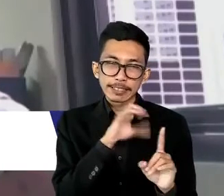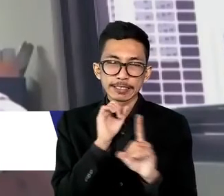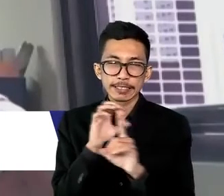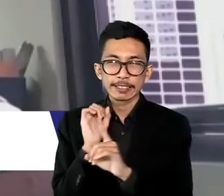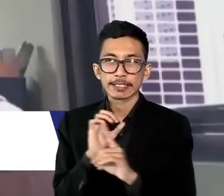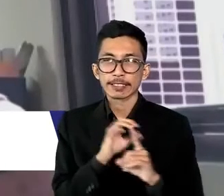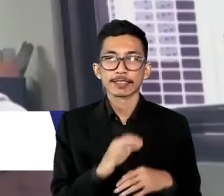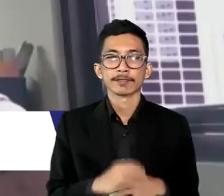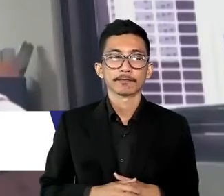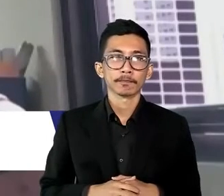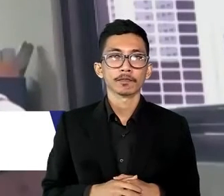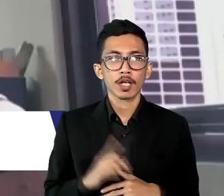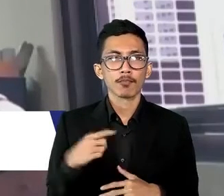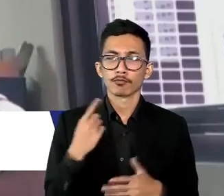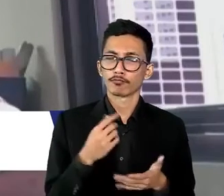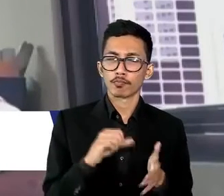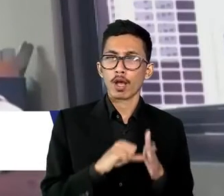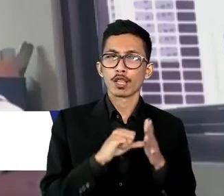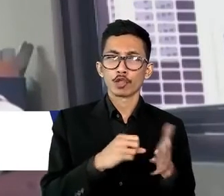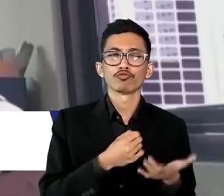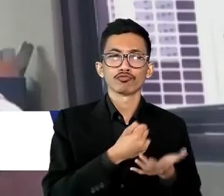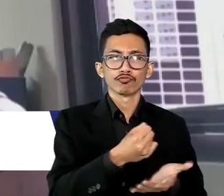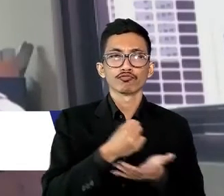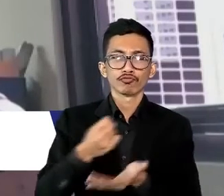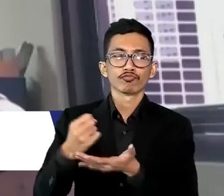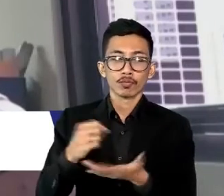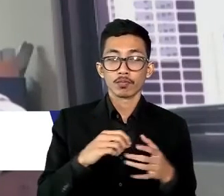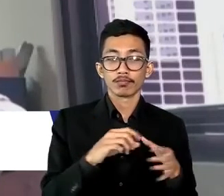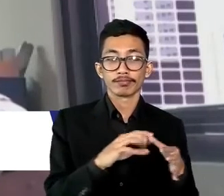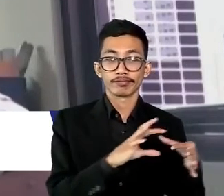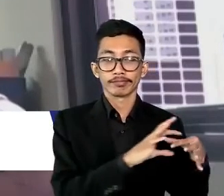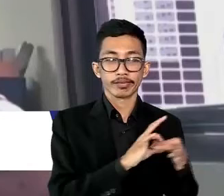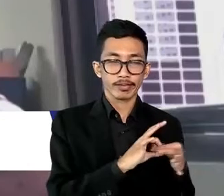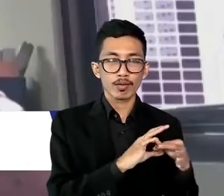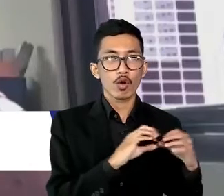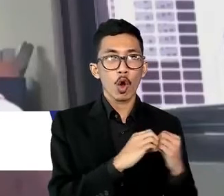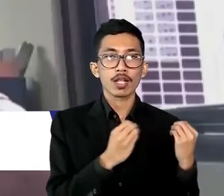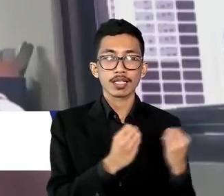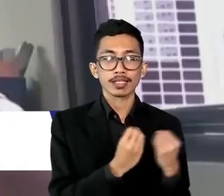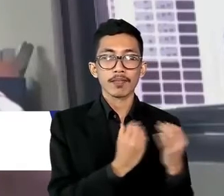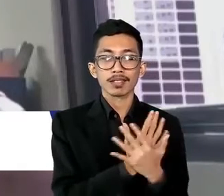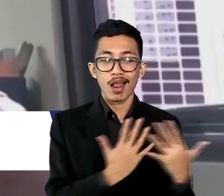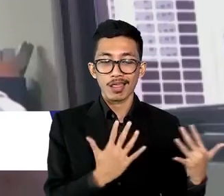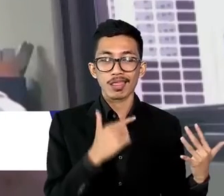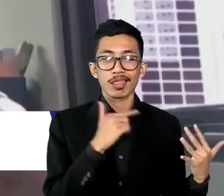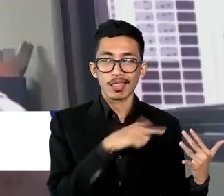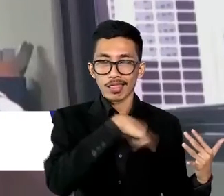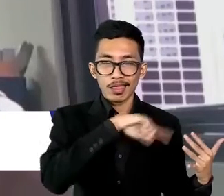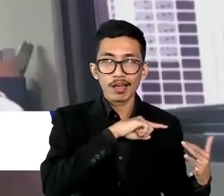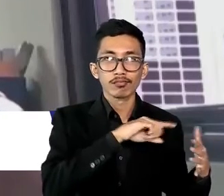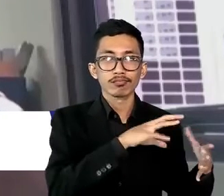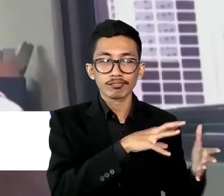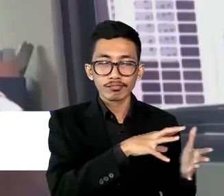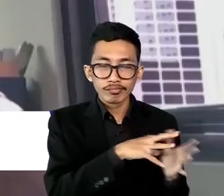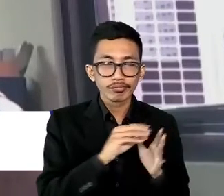ada penggalangan dari beberapa organisasi kemasyarakatan yang secara swadaya melakukan